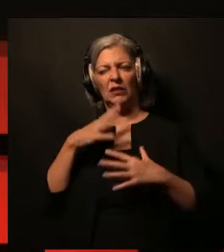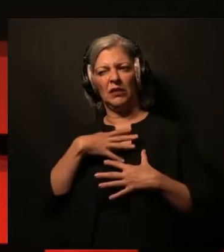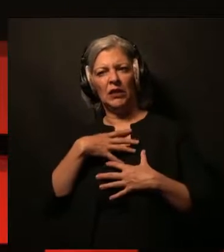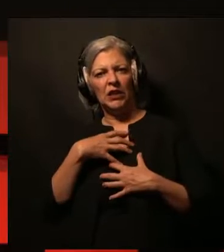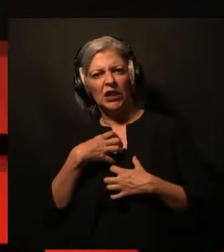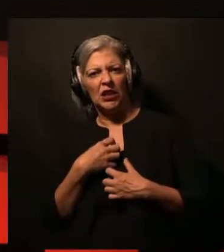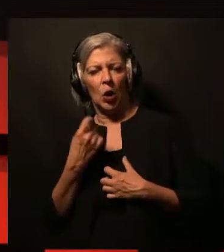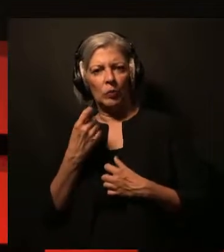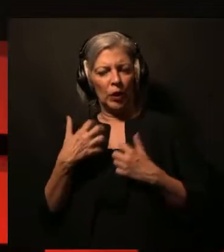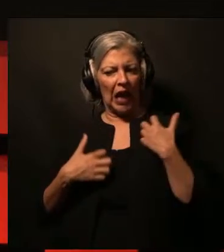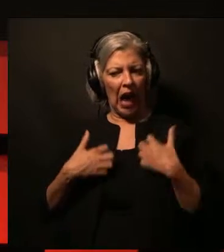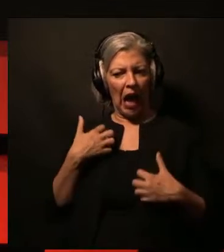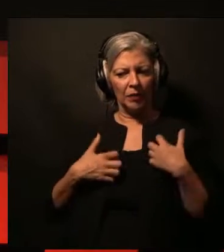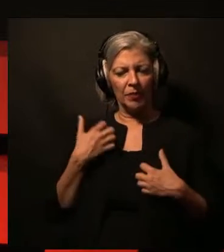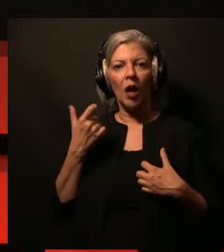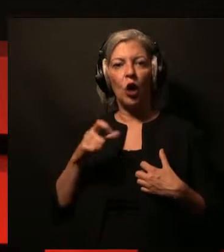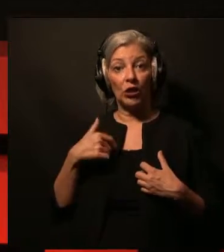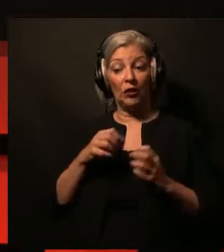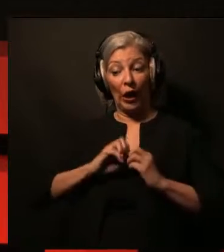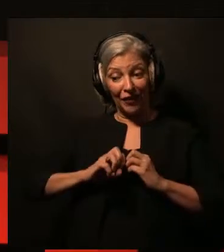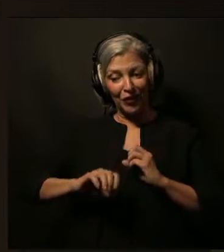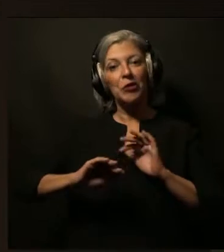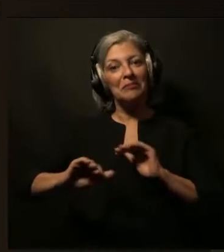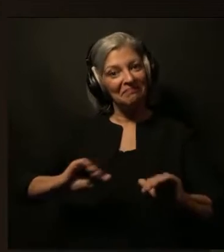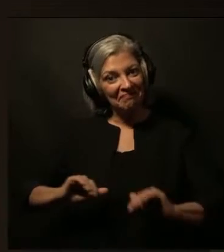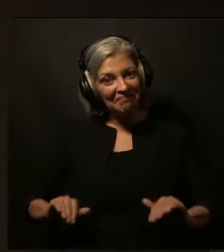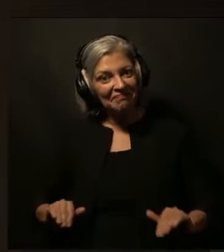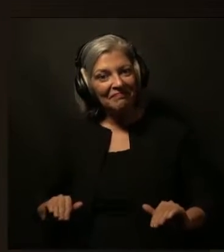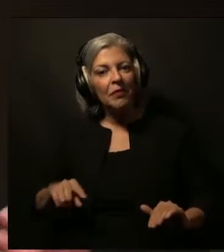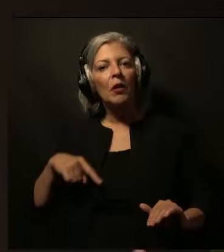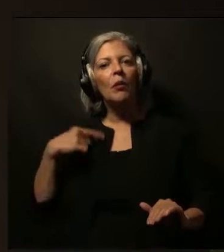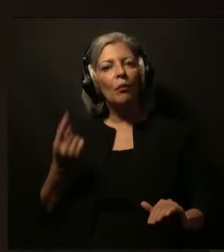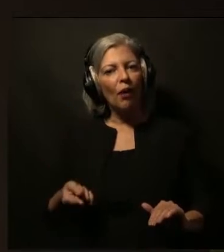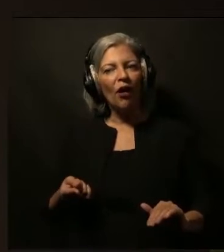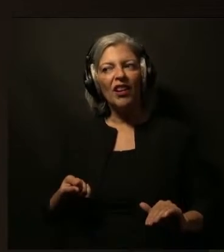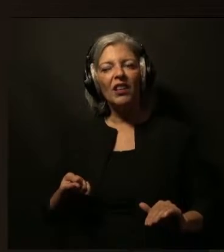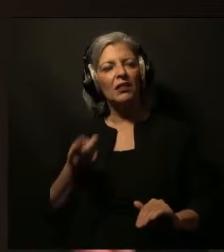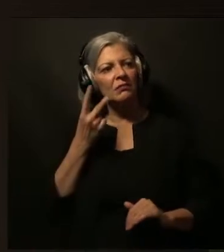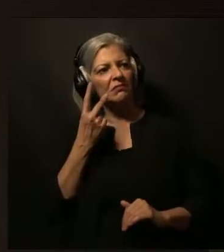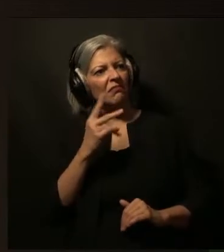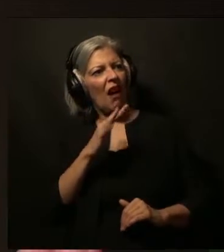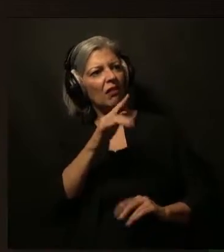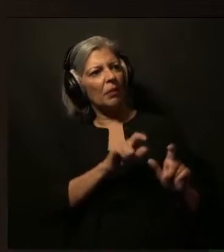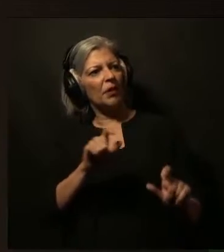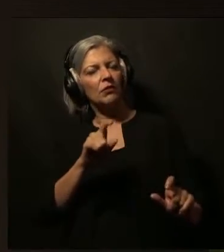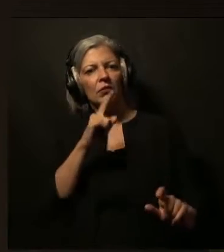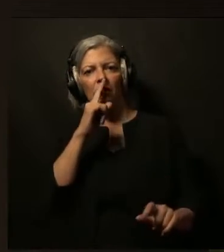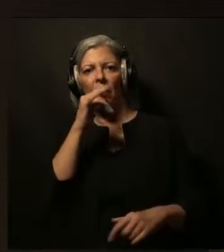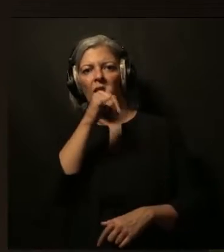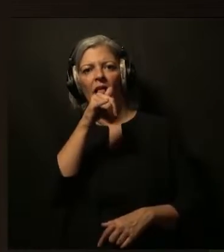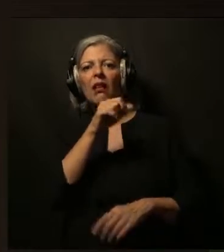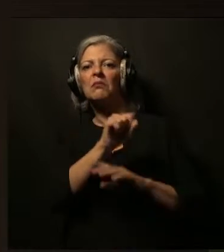rabbia nel compiere questo gesto quotidiano un po' per l'indifferenza di altri che magari non la